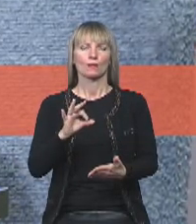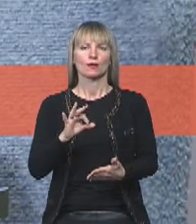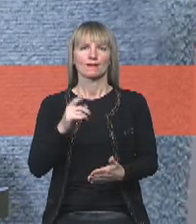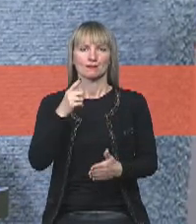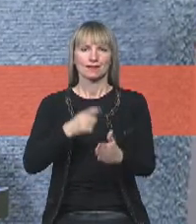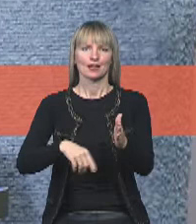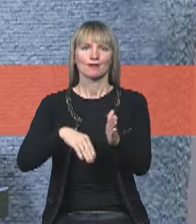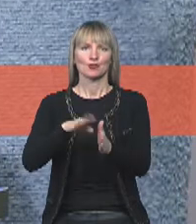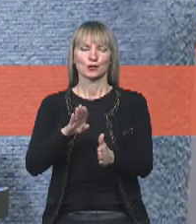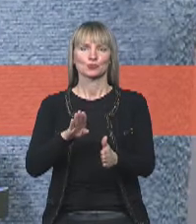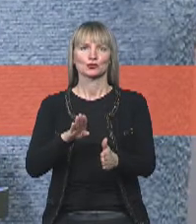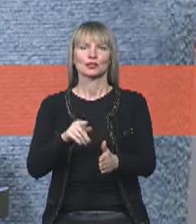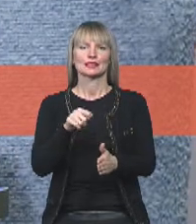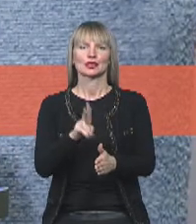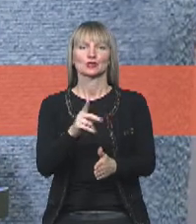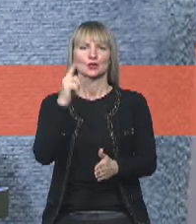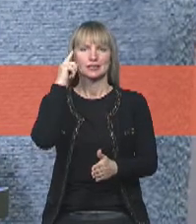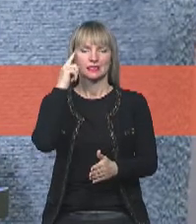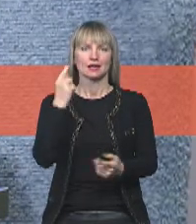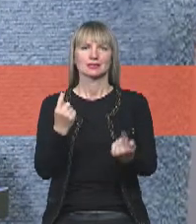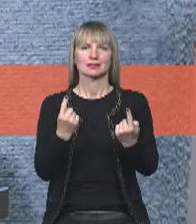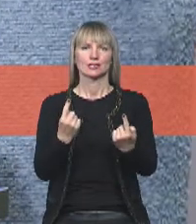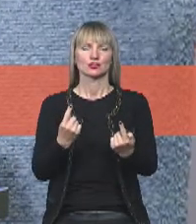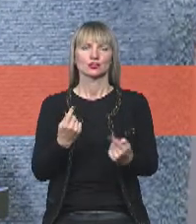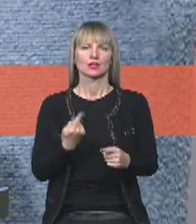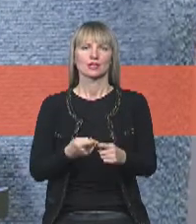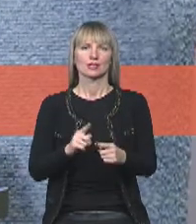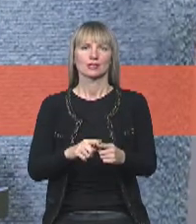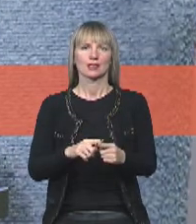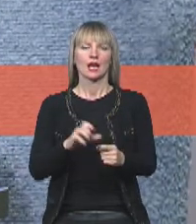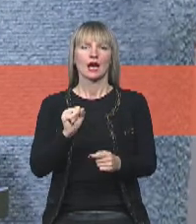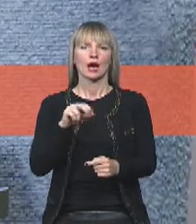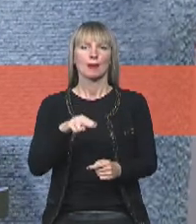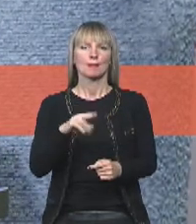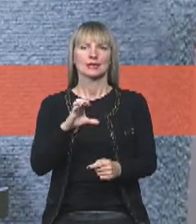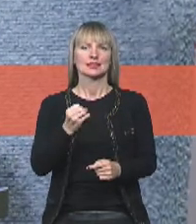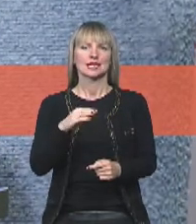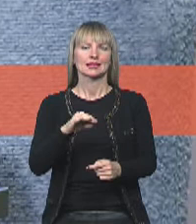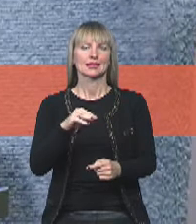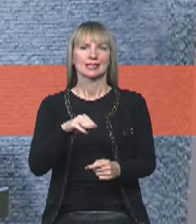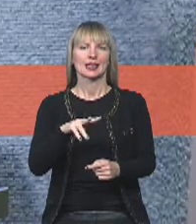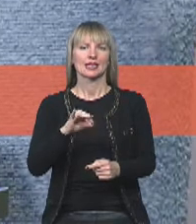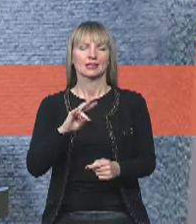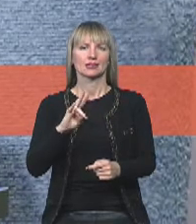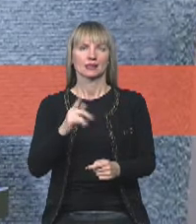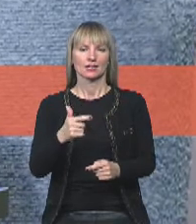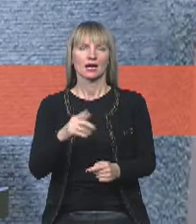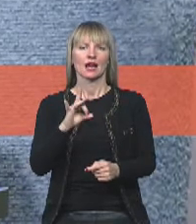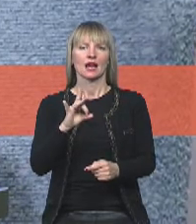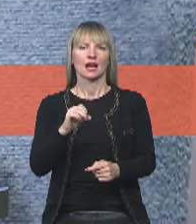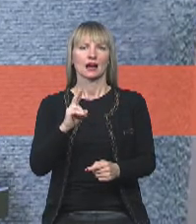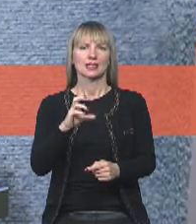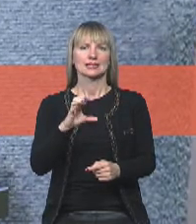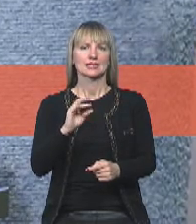еко-оптимістів, тих, хто знають значення слів «апсайклінг», «рециклінг». Ну, втім,